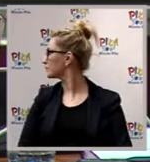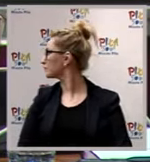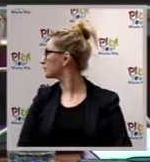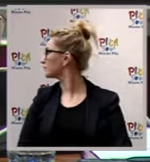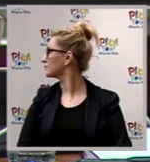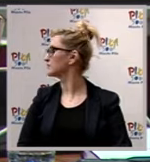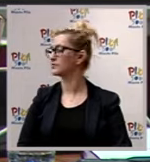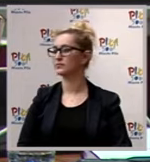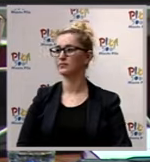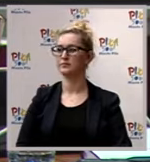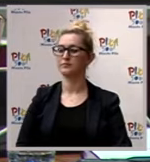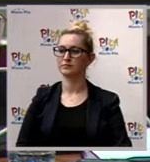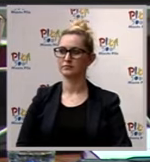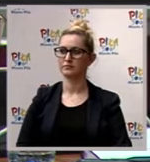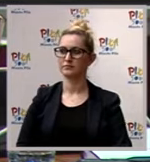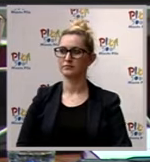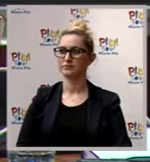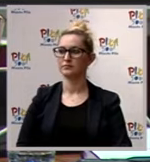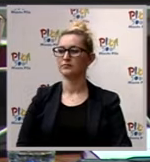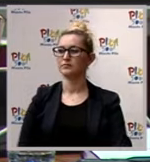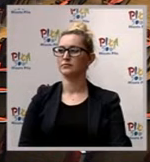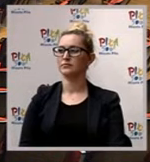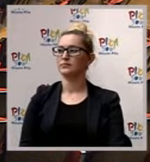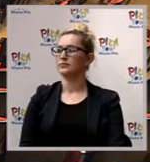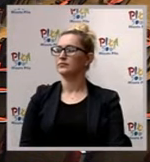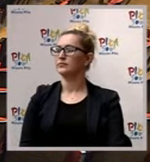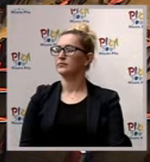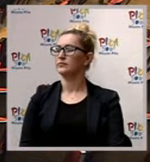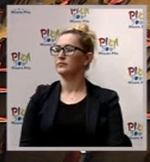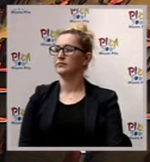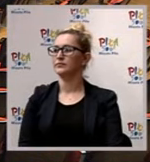Teraz tak, teraz te osoby do sądu tego